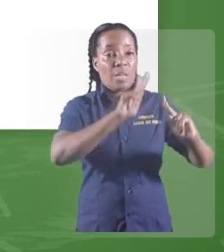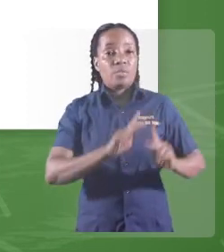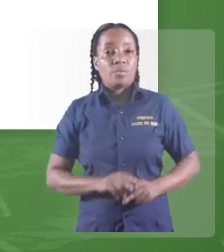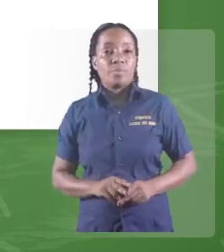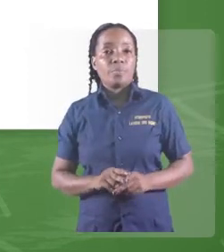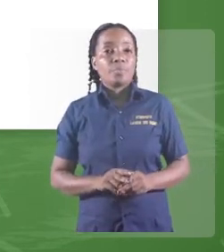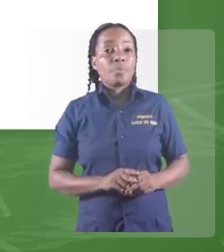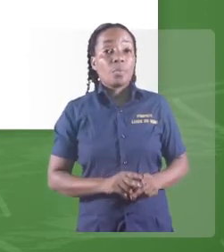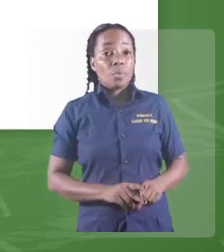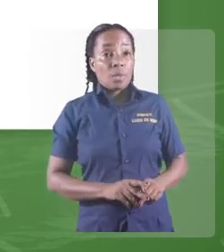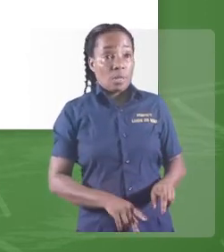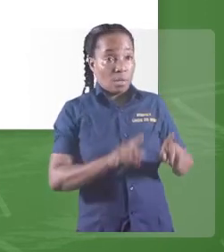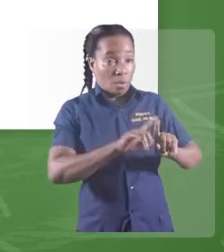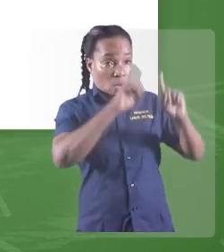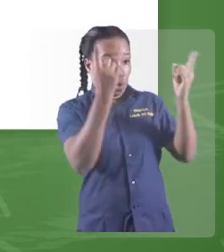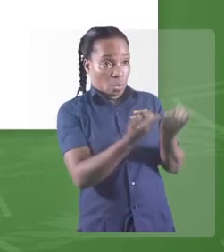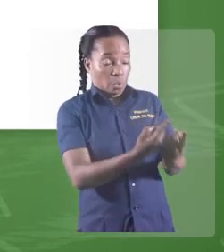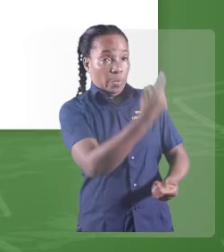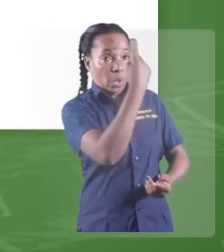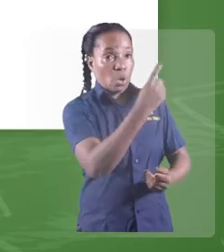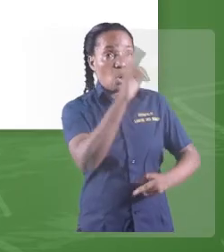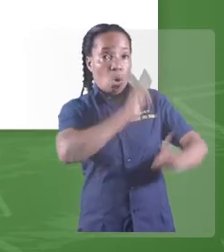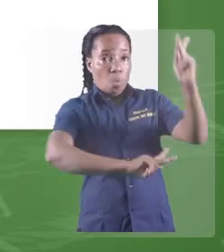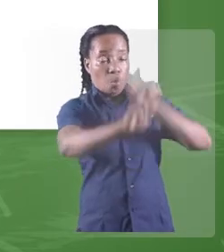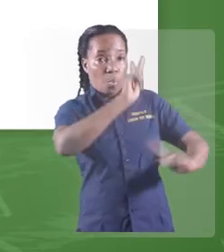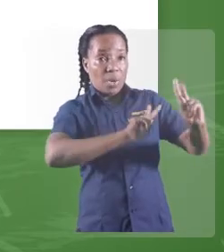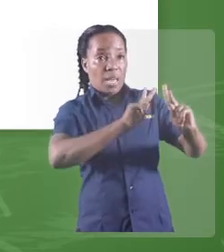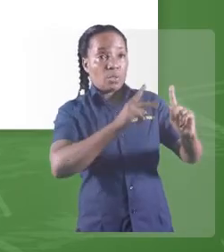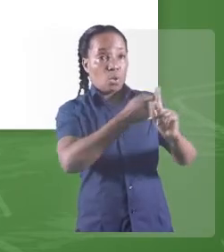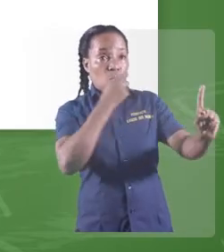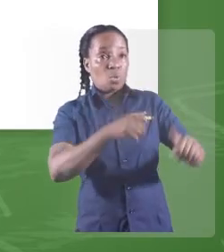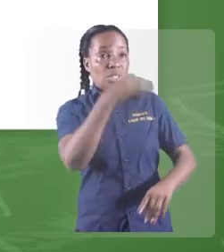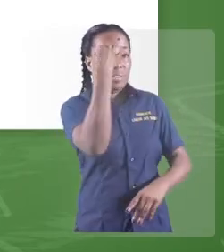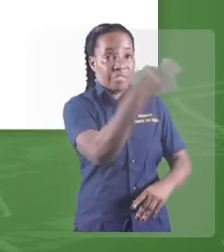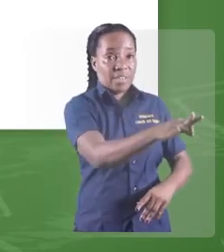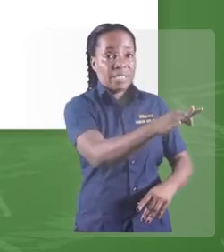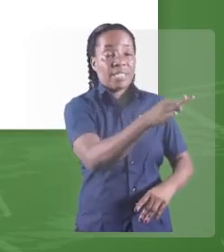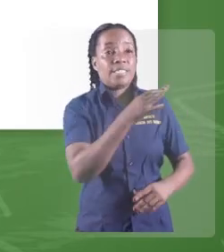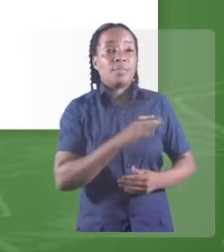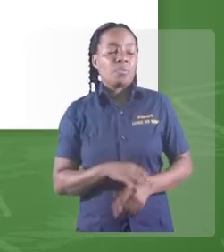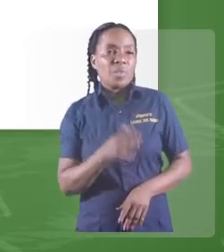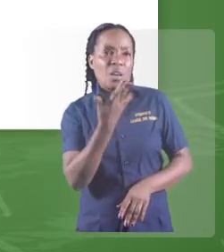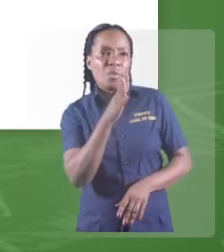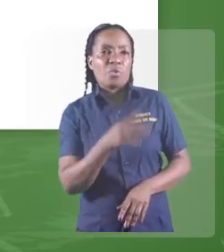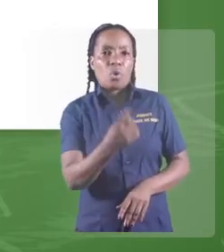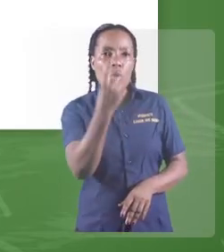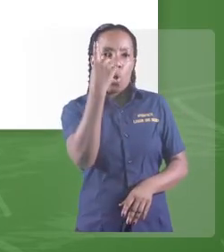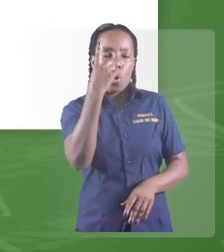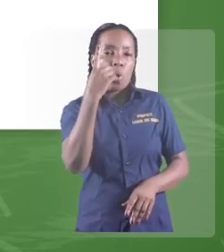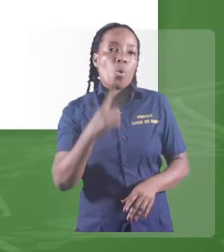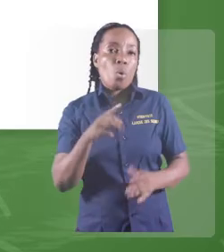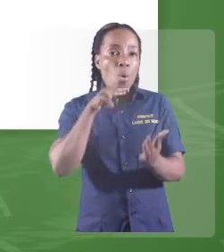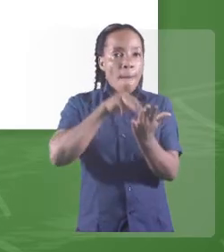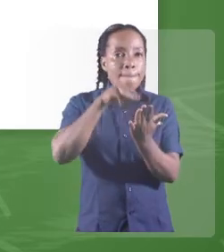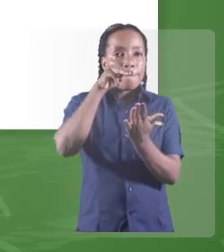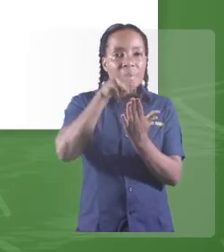Nous avions donc la population d'origine française estimée à environ 1 million,